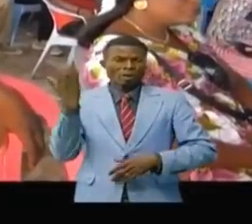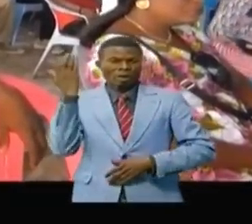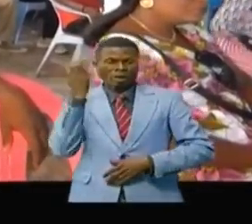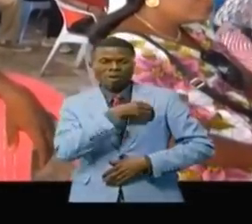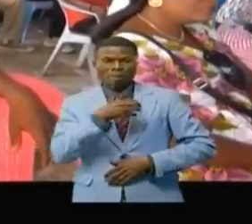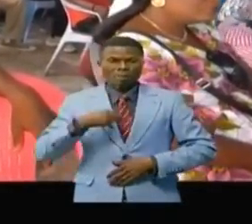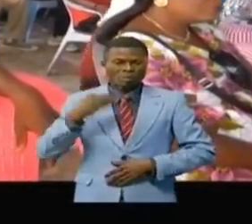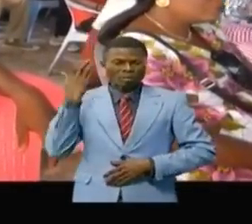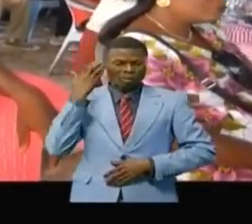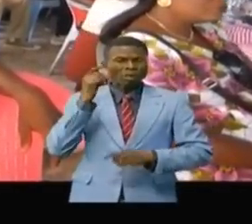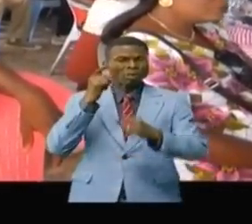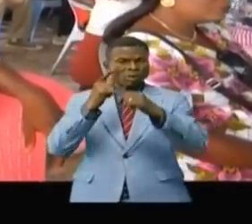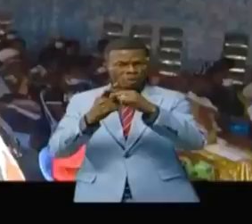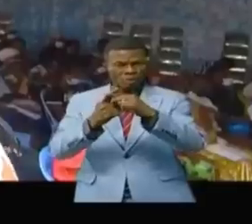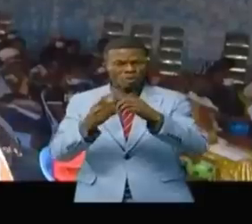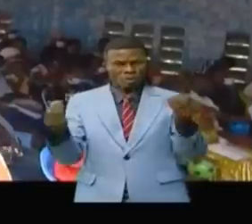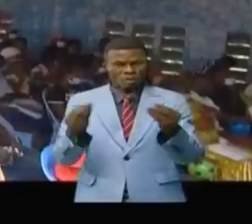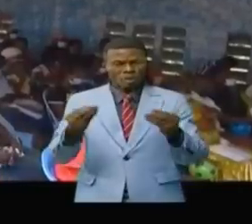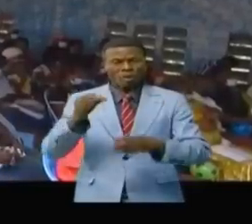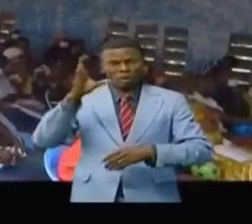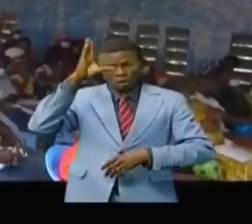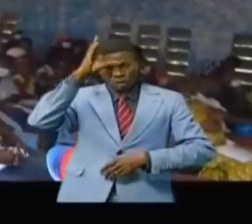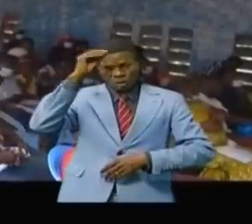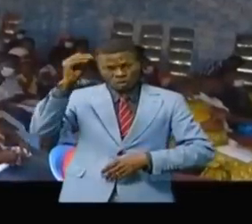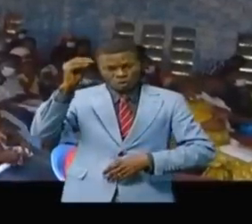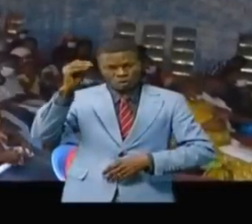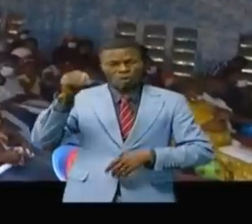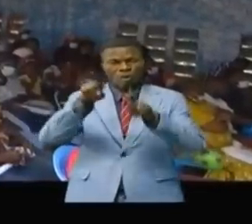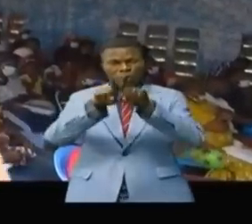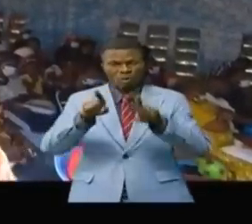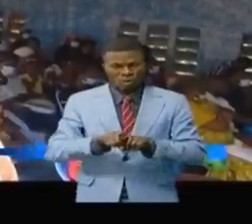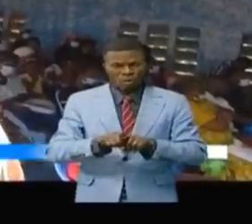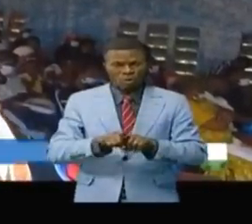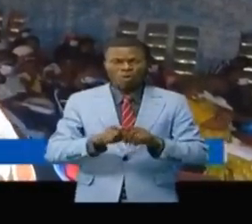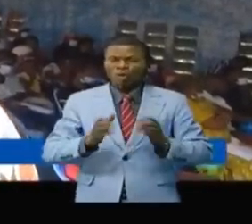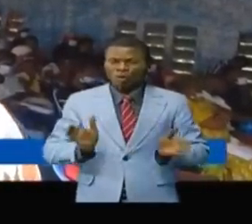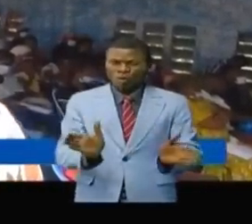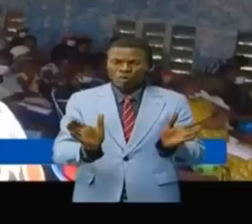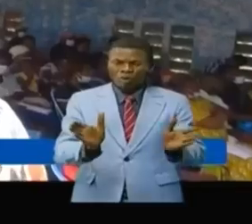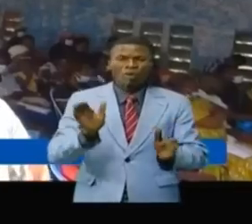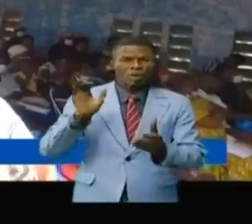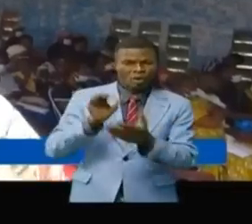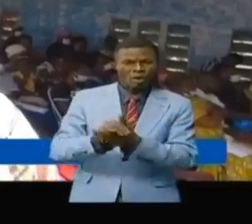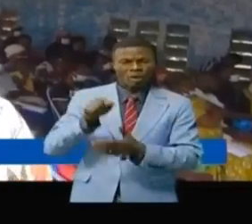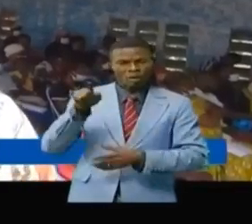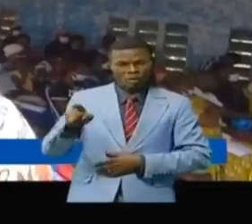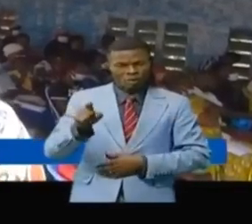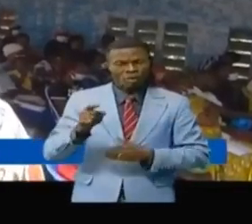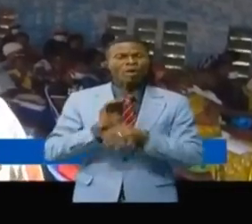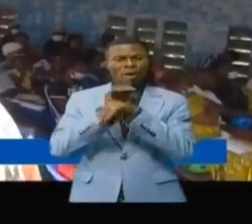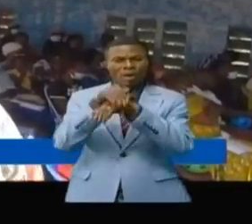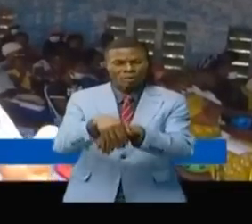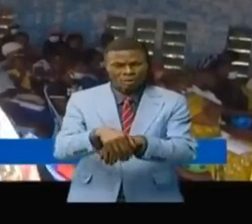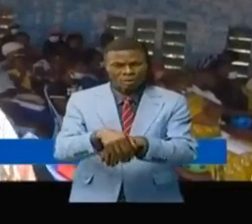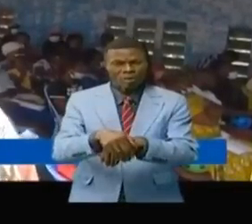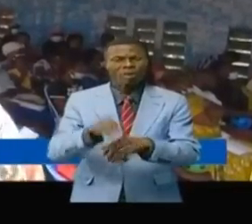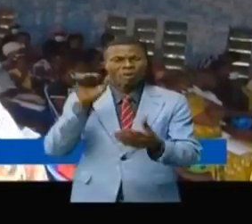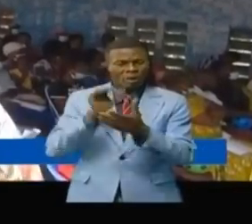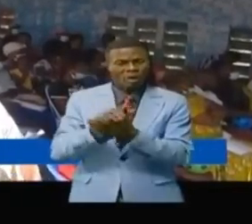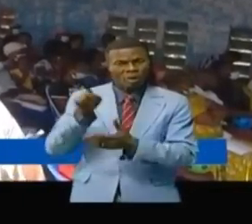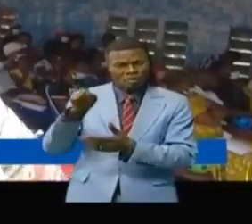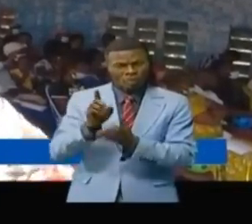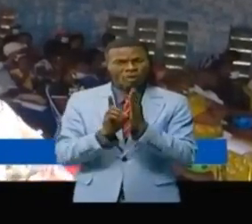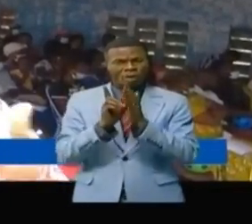masculinité positive, pour que l'homme aussi pousse sa femme ou contribue à ce que sa